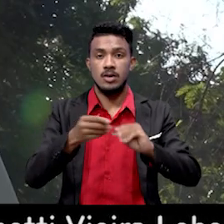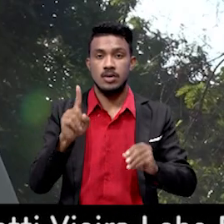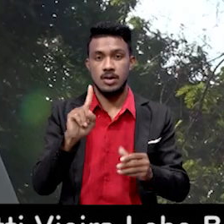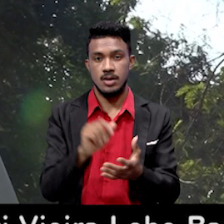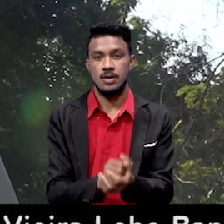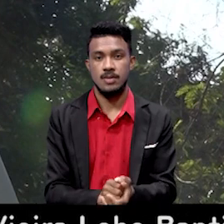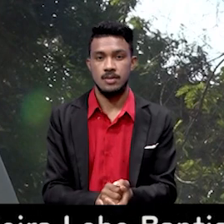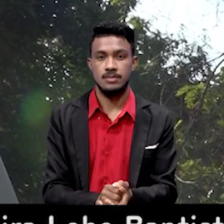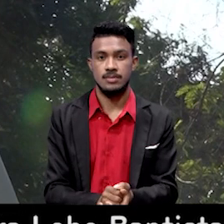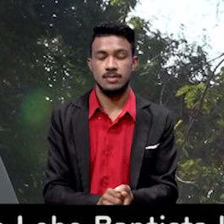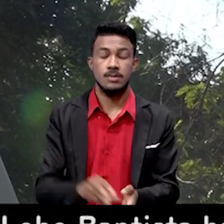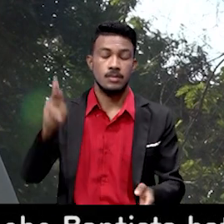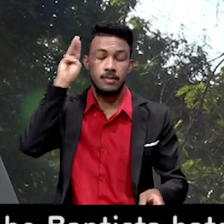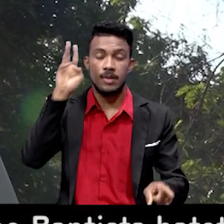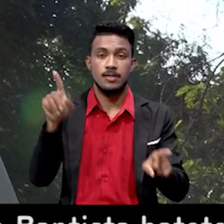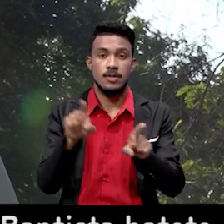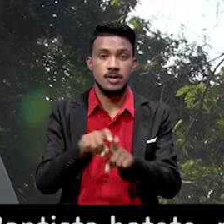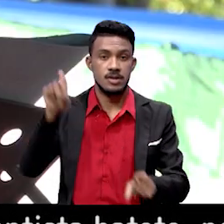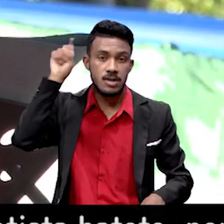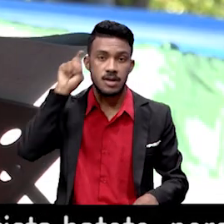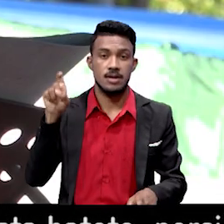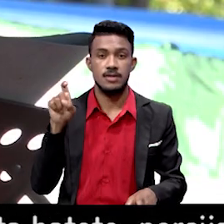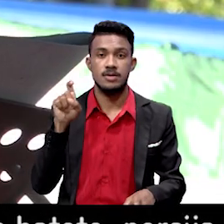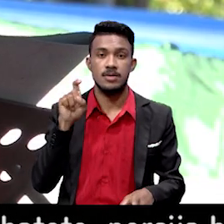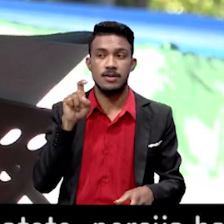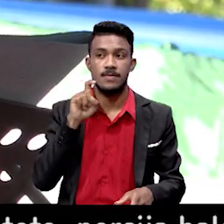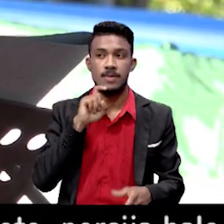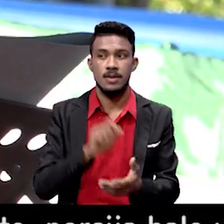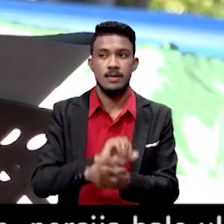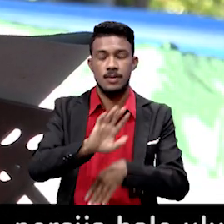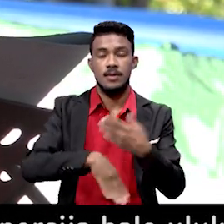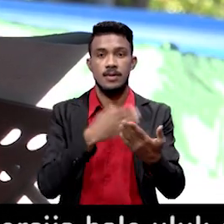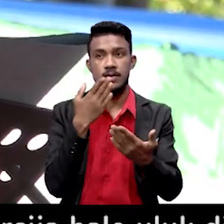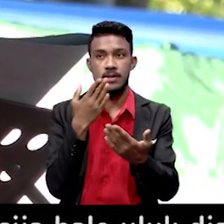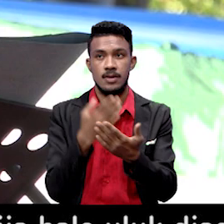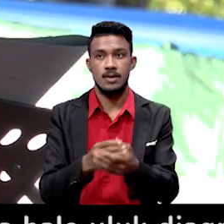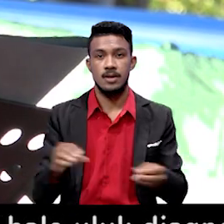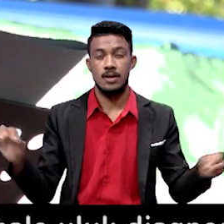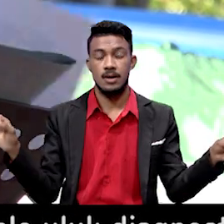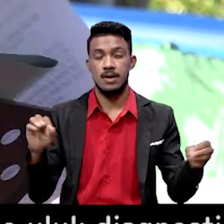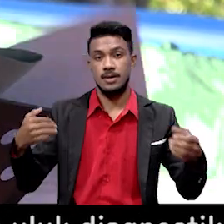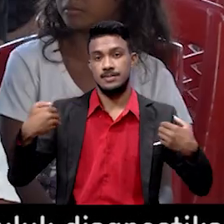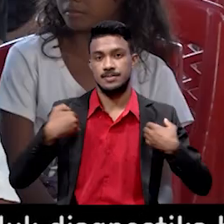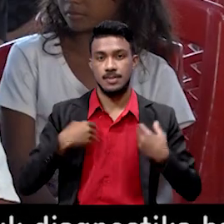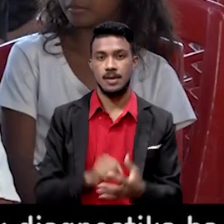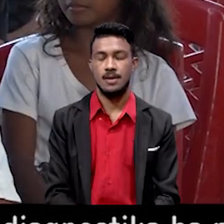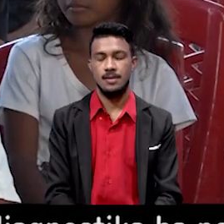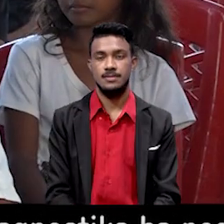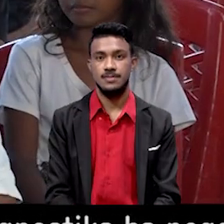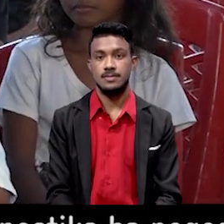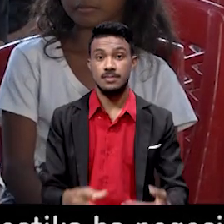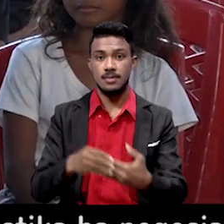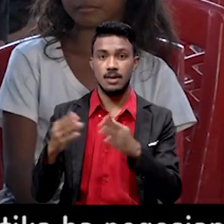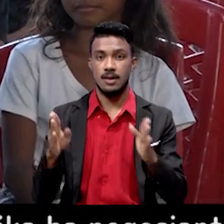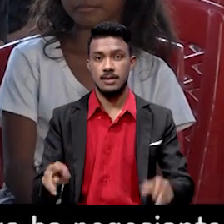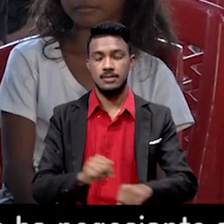Maumbo Kairala Sanana Gusmaung buat hotu ne sela akontese. Líder Nasional